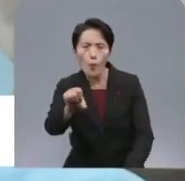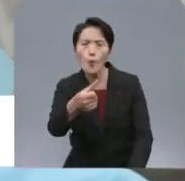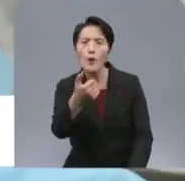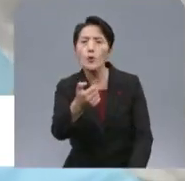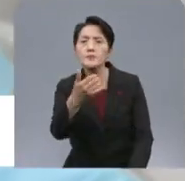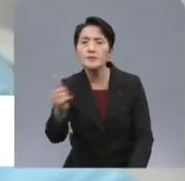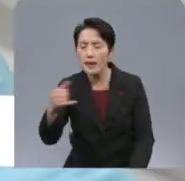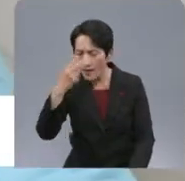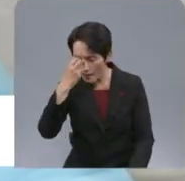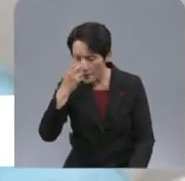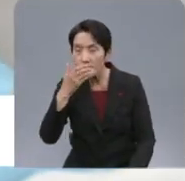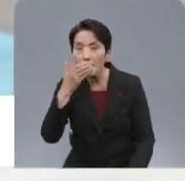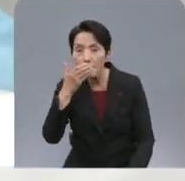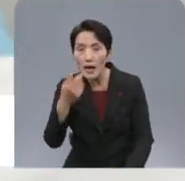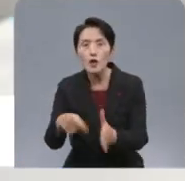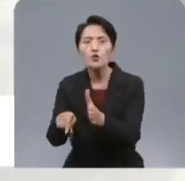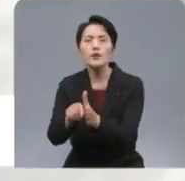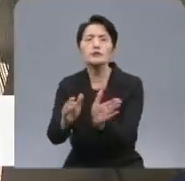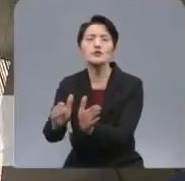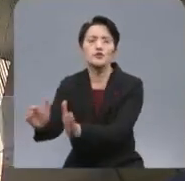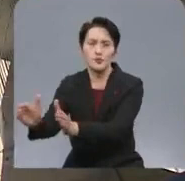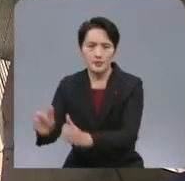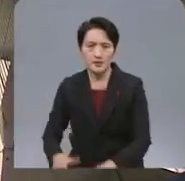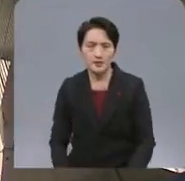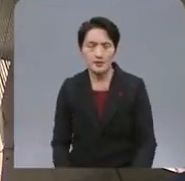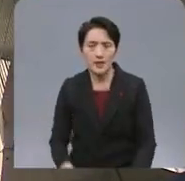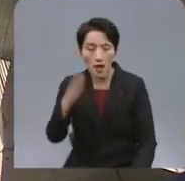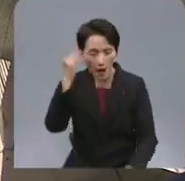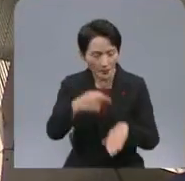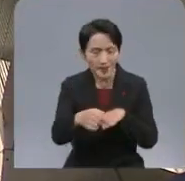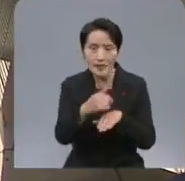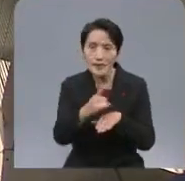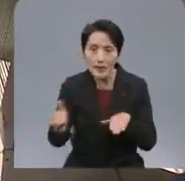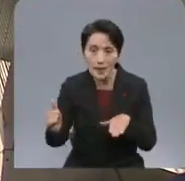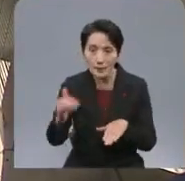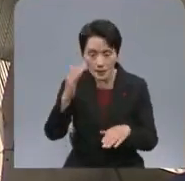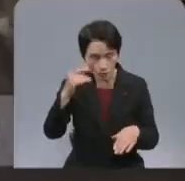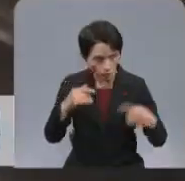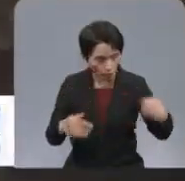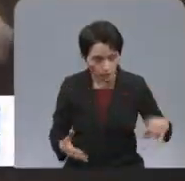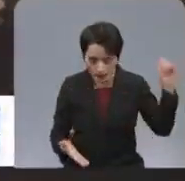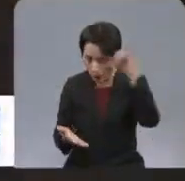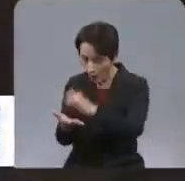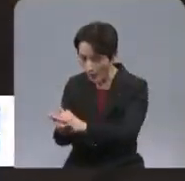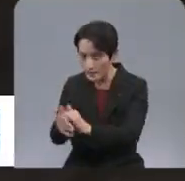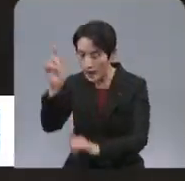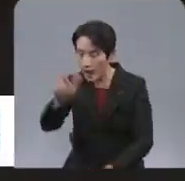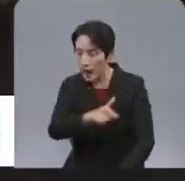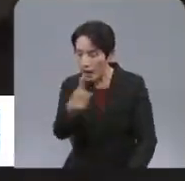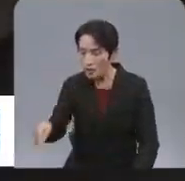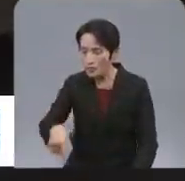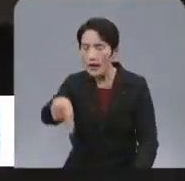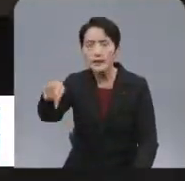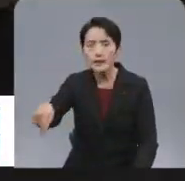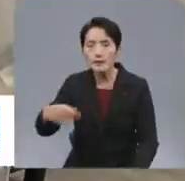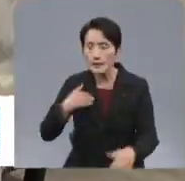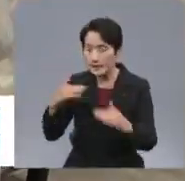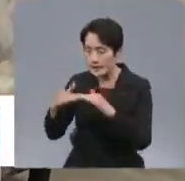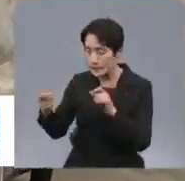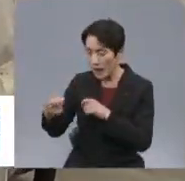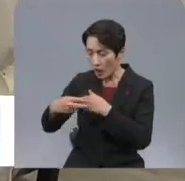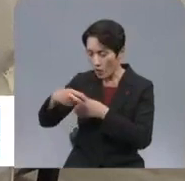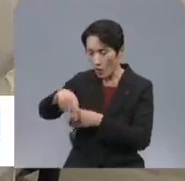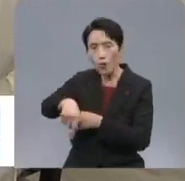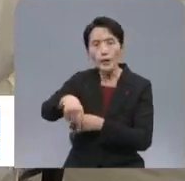вылета либо экспресс-тест на антиген который сделан не позднее чем за 24 часа до вылета в Республику Корея